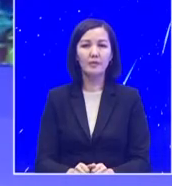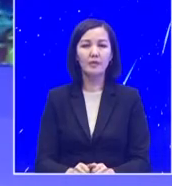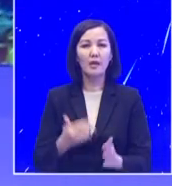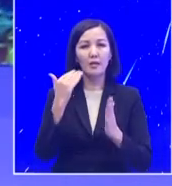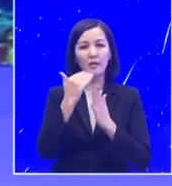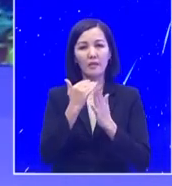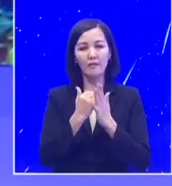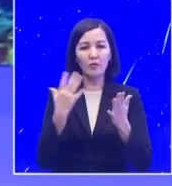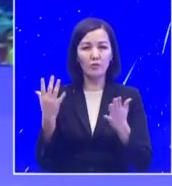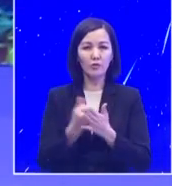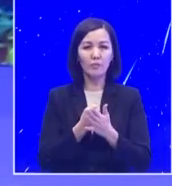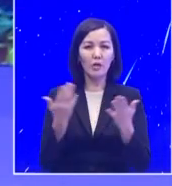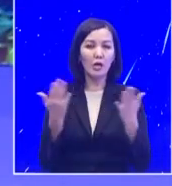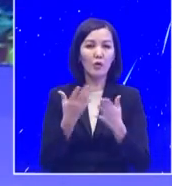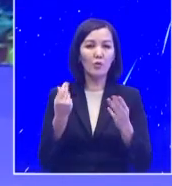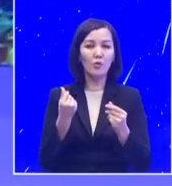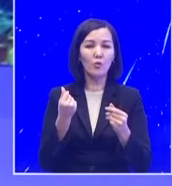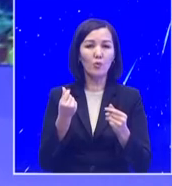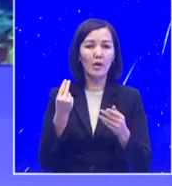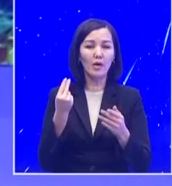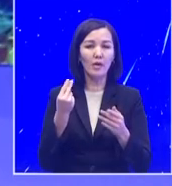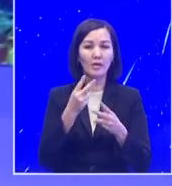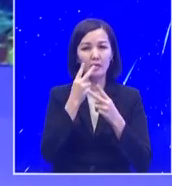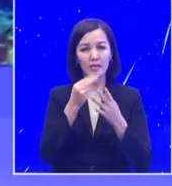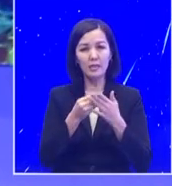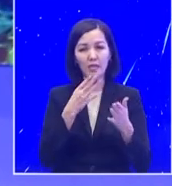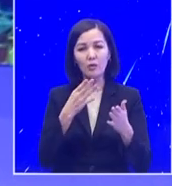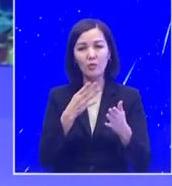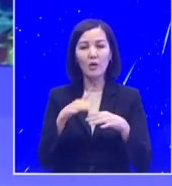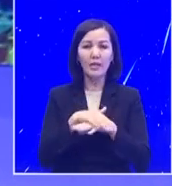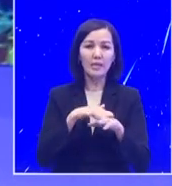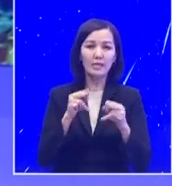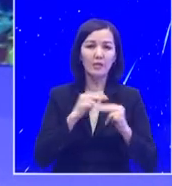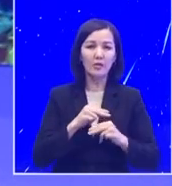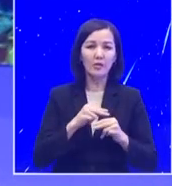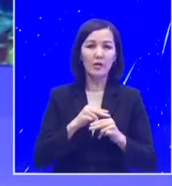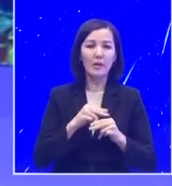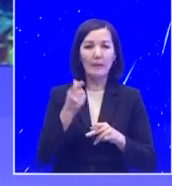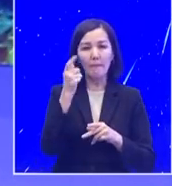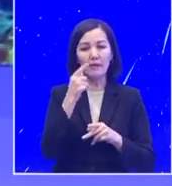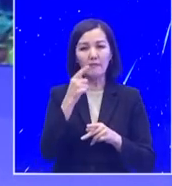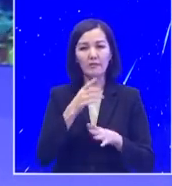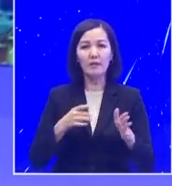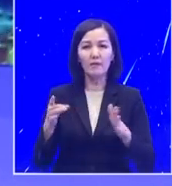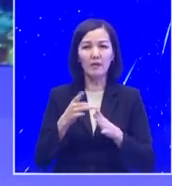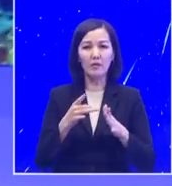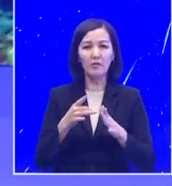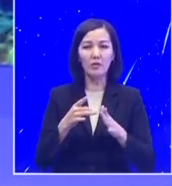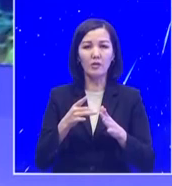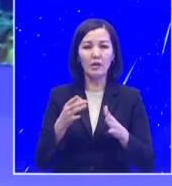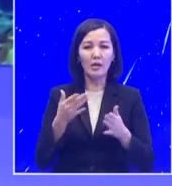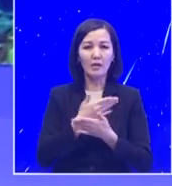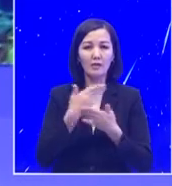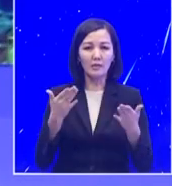Дневник успеваемости. Какую оценку дает население работе акимов, в частности, Панфиловского района, узнал Азат Жумаханов. Он